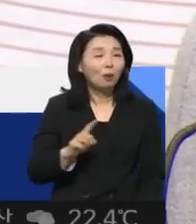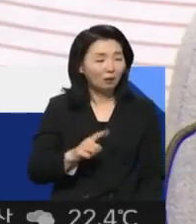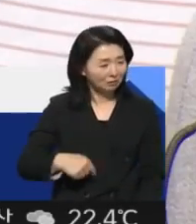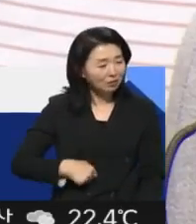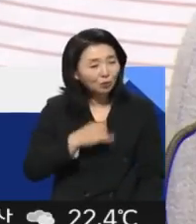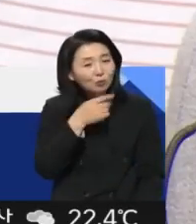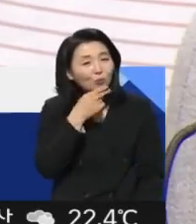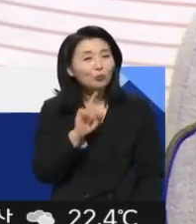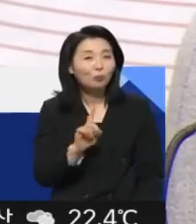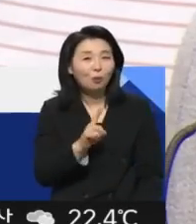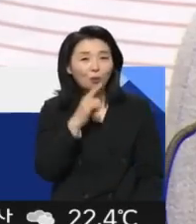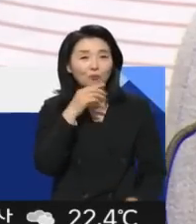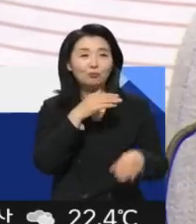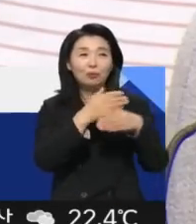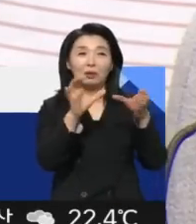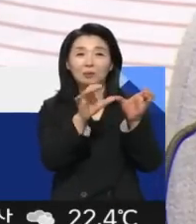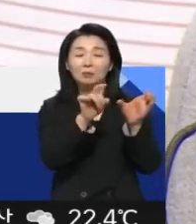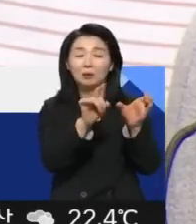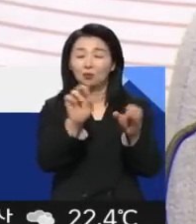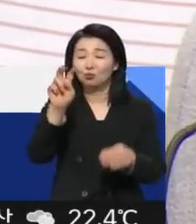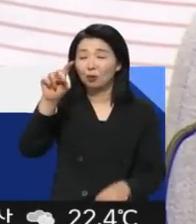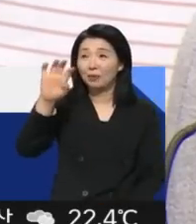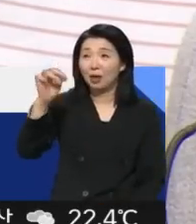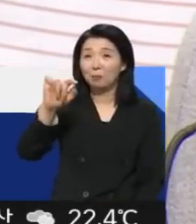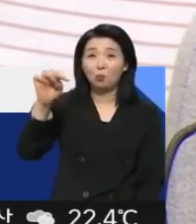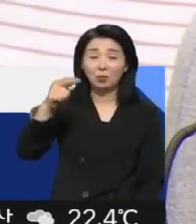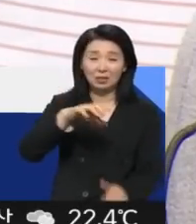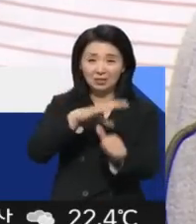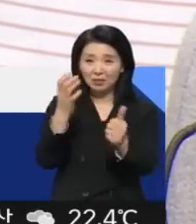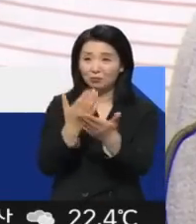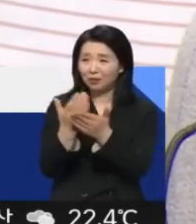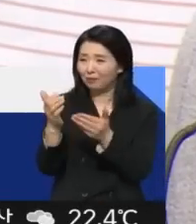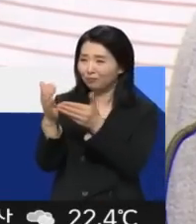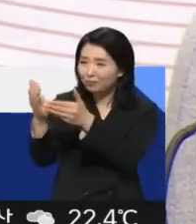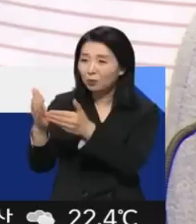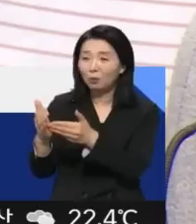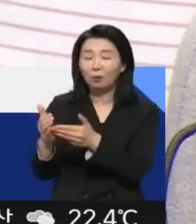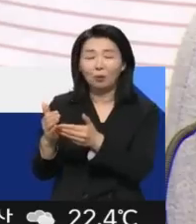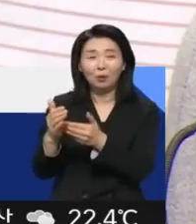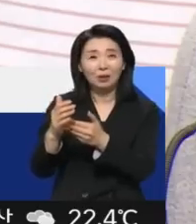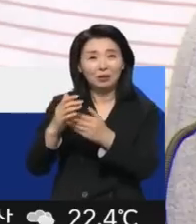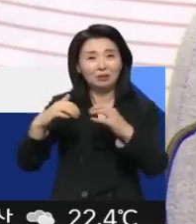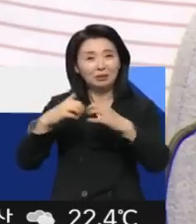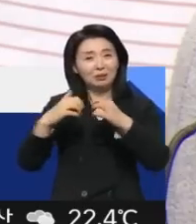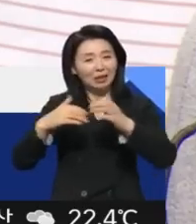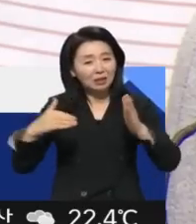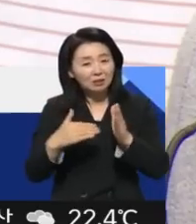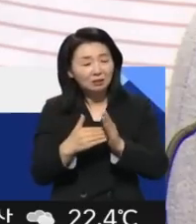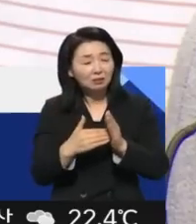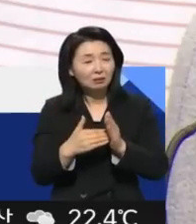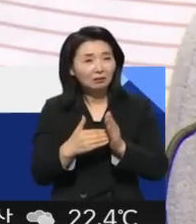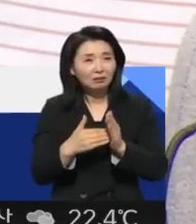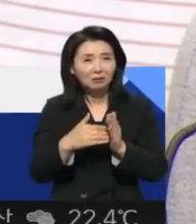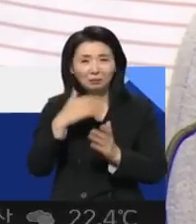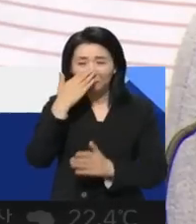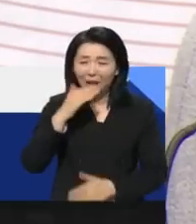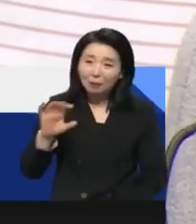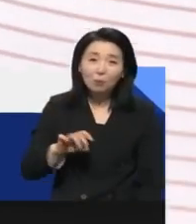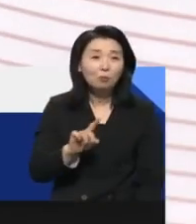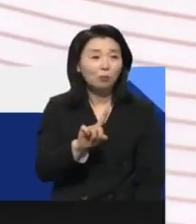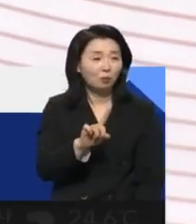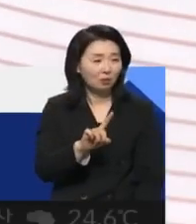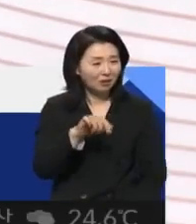북한 공산 집단에 대해 유엔 안보리 제재를 풀어달라고 읍소하고 종전선언 노래를 부르고 다닌 것. 이런 행위를 뭐라고 해야